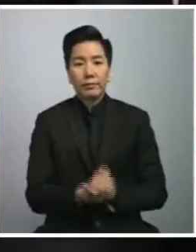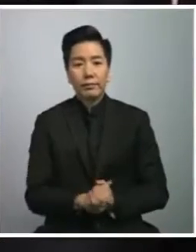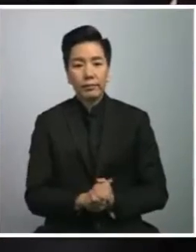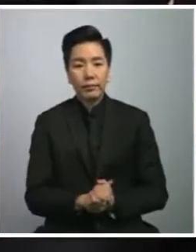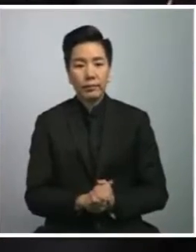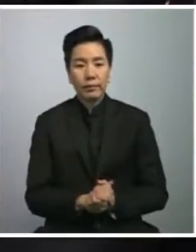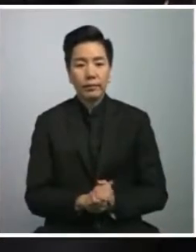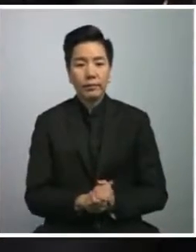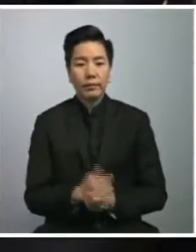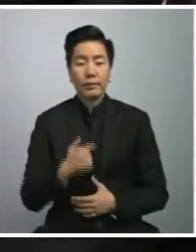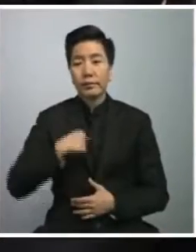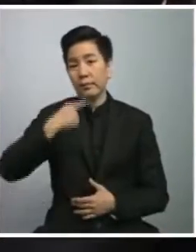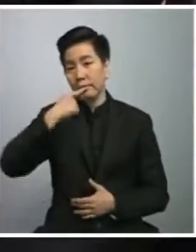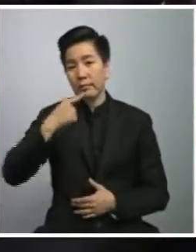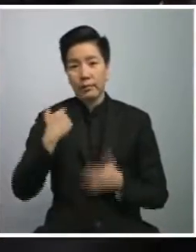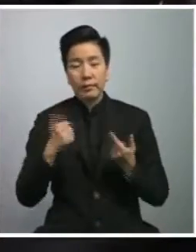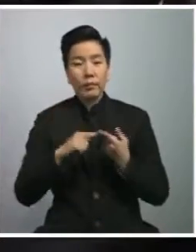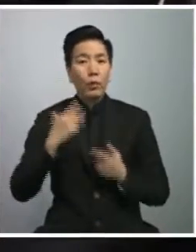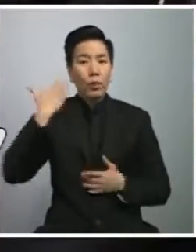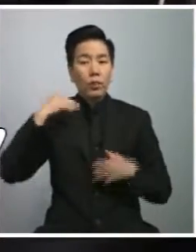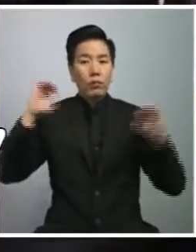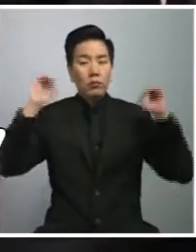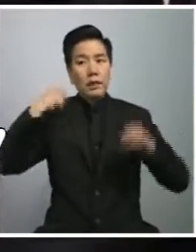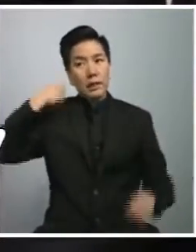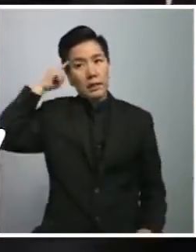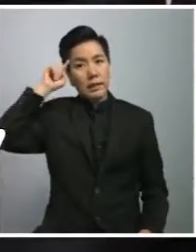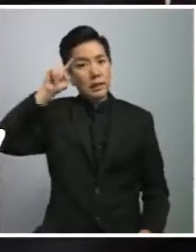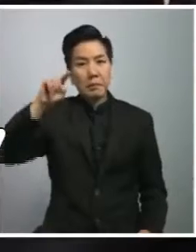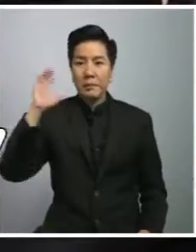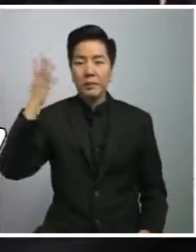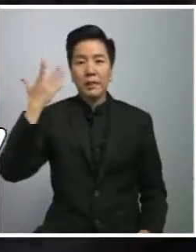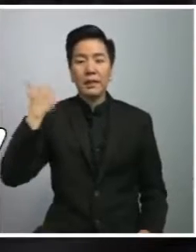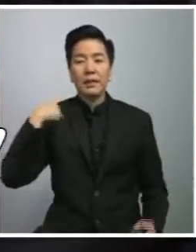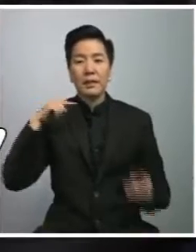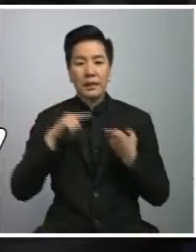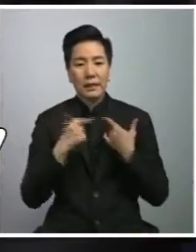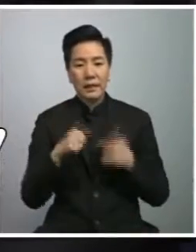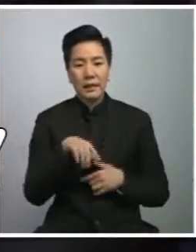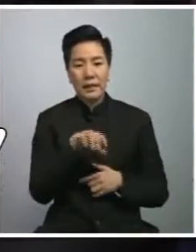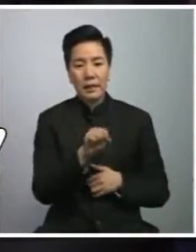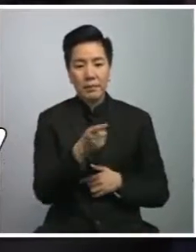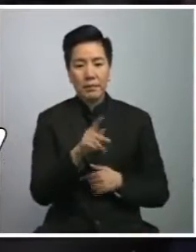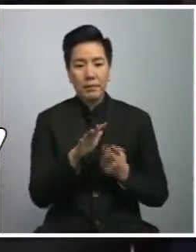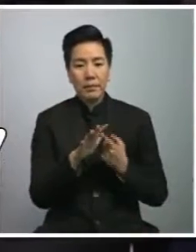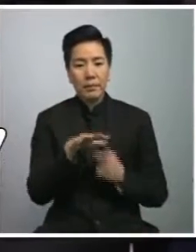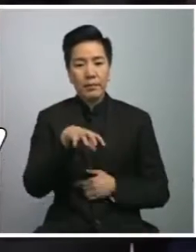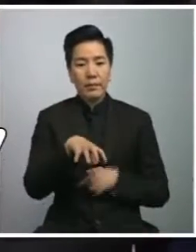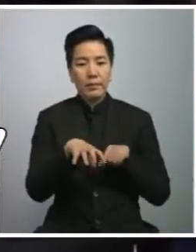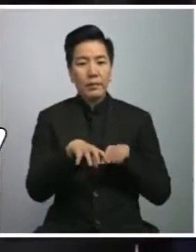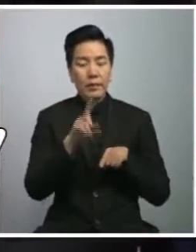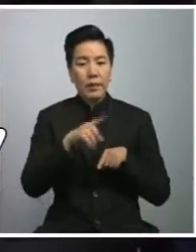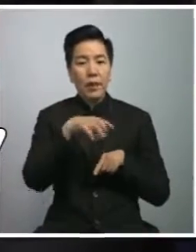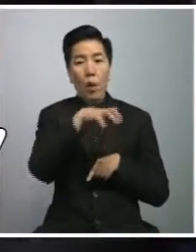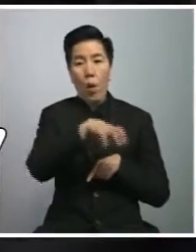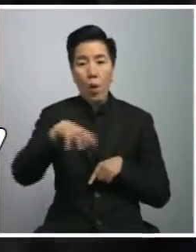ๆผมกราบเรียนอย่างนี้นะครับว่าเดิมเนี่ยเราไม่ได้คิดถึงด้วยสภาผู้แทนราษฎรเนี่ยเป็นองค์กร